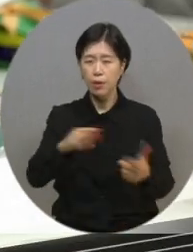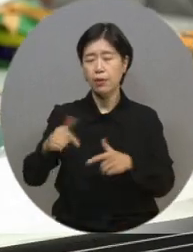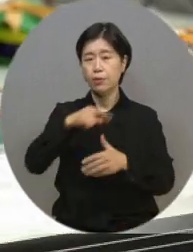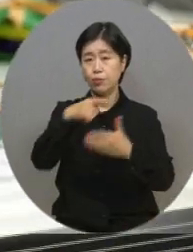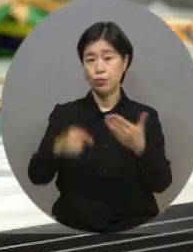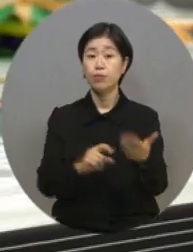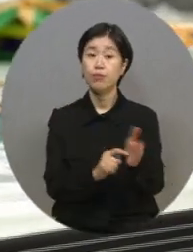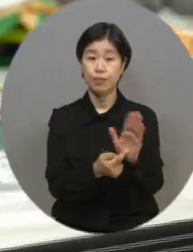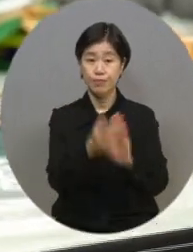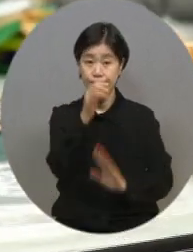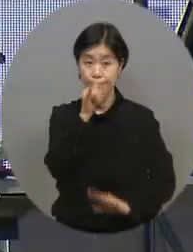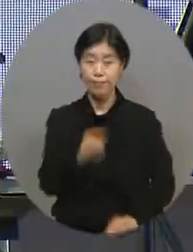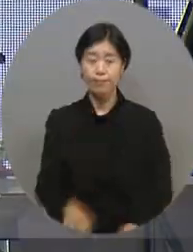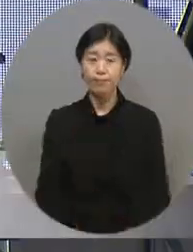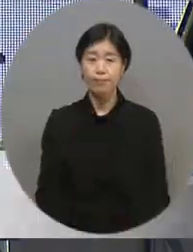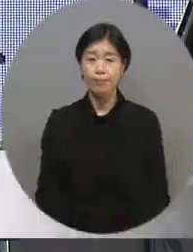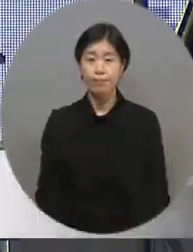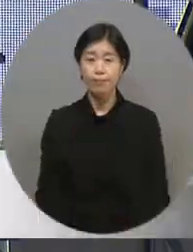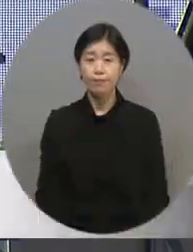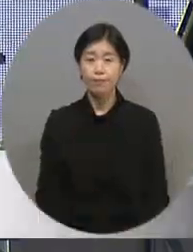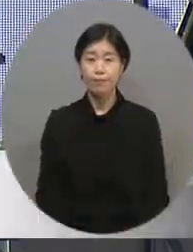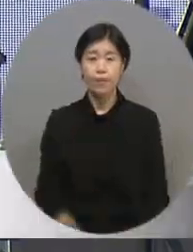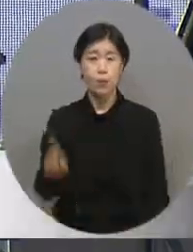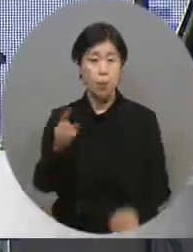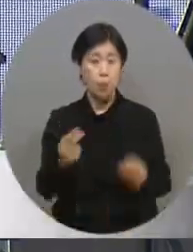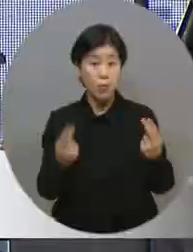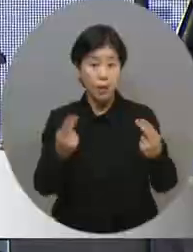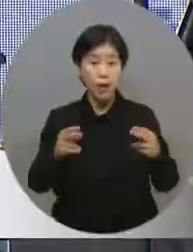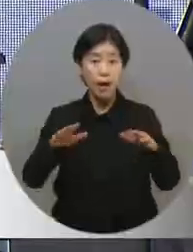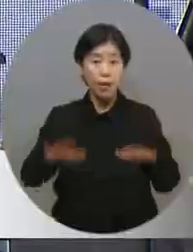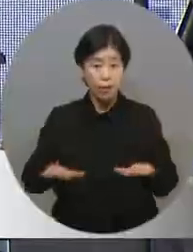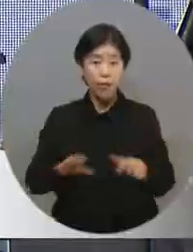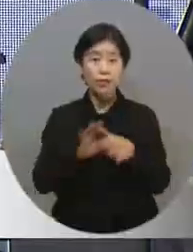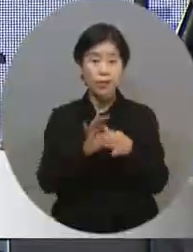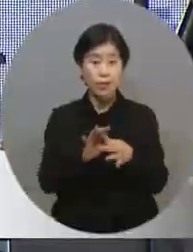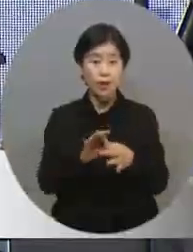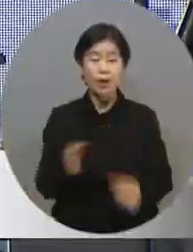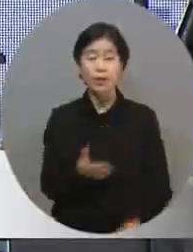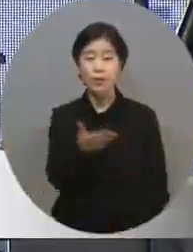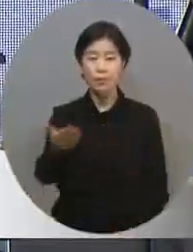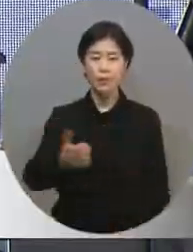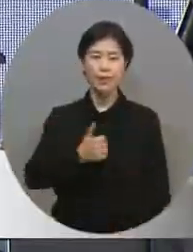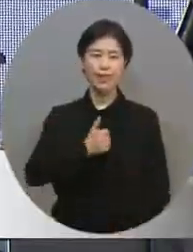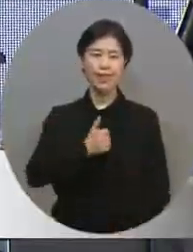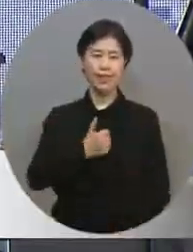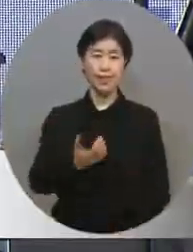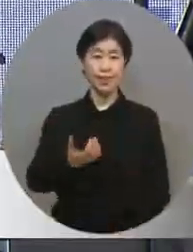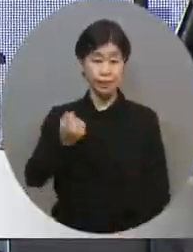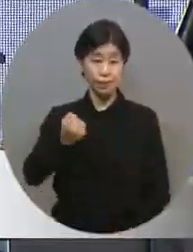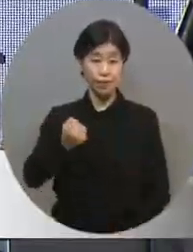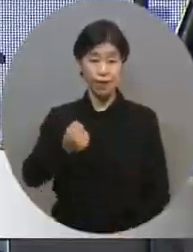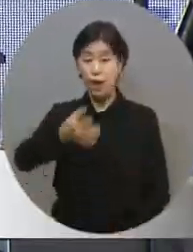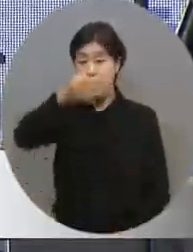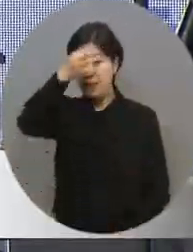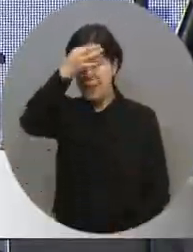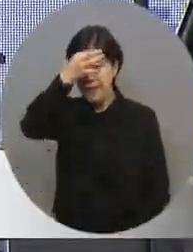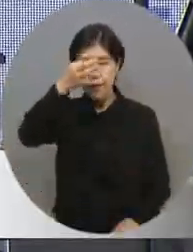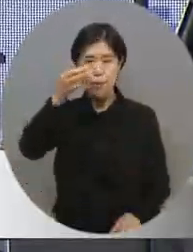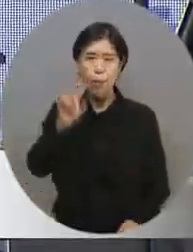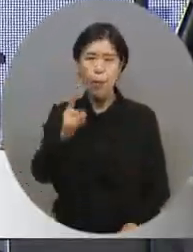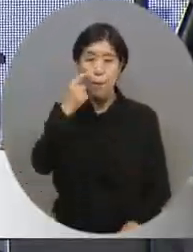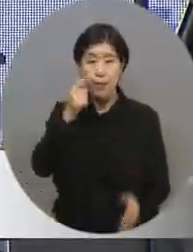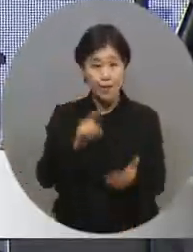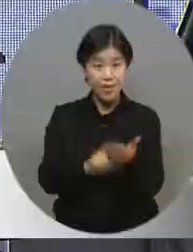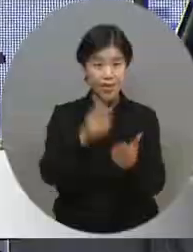프로그램을 진행합니다. 무엇보다 이 시간을 통해서 여러분이 자신감을 얻고 재능을